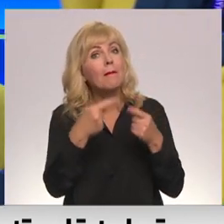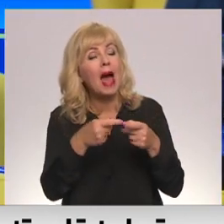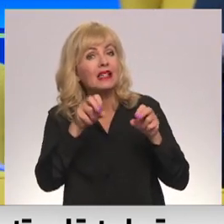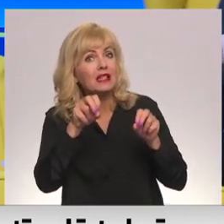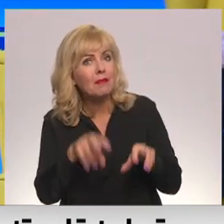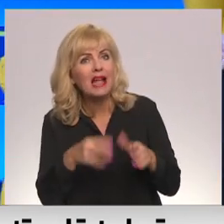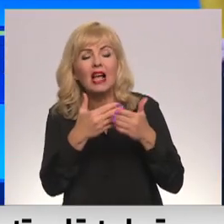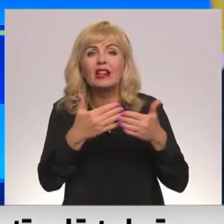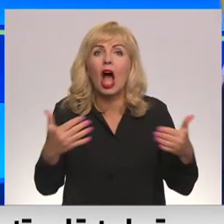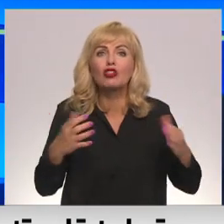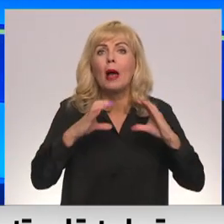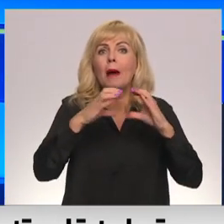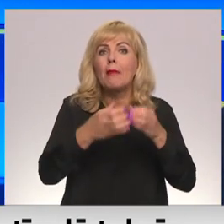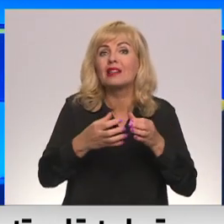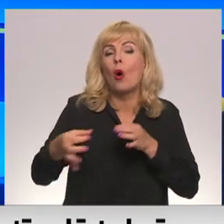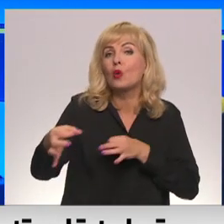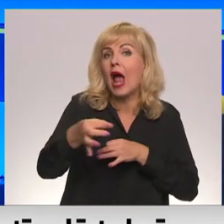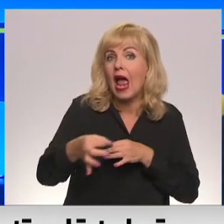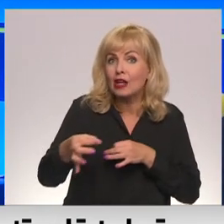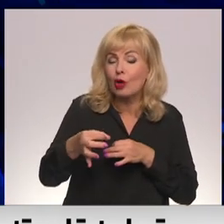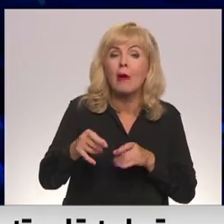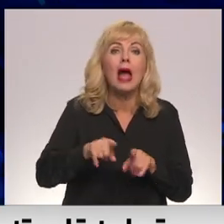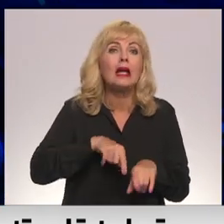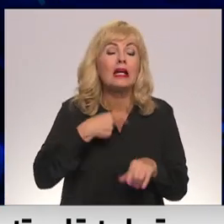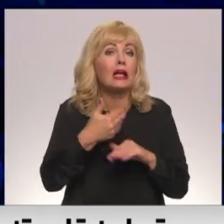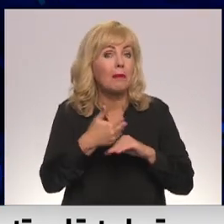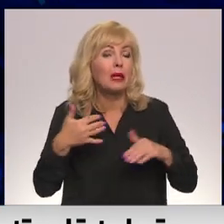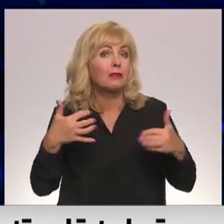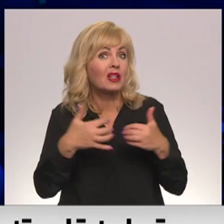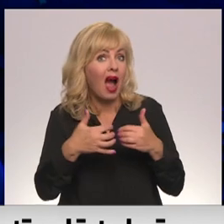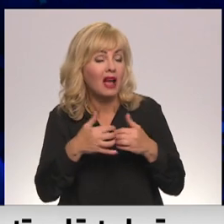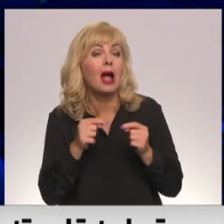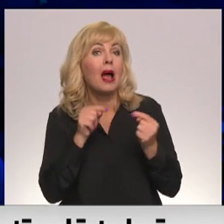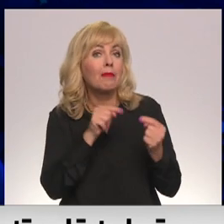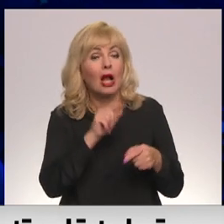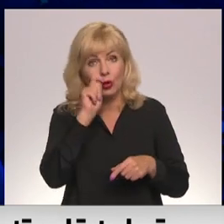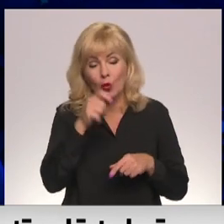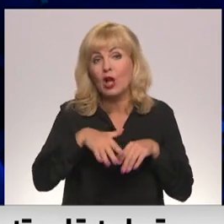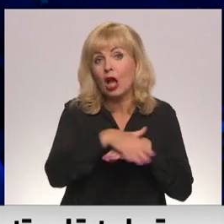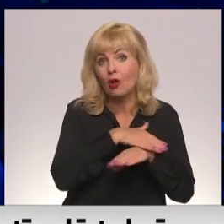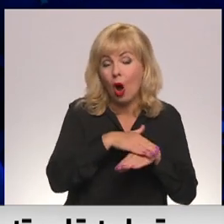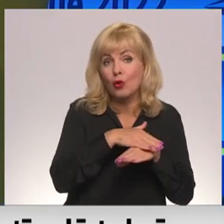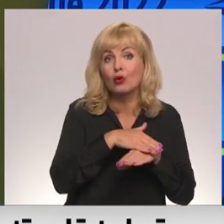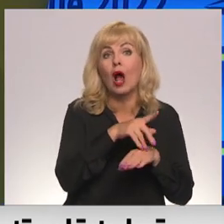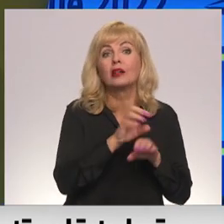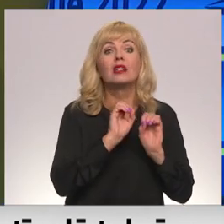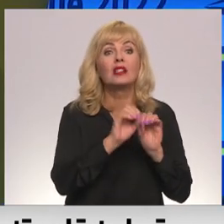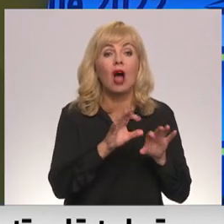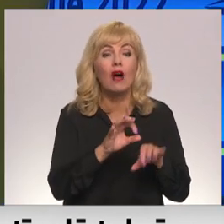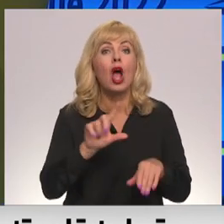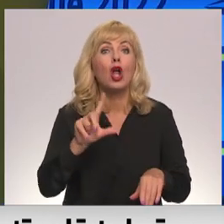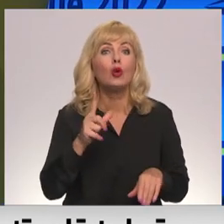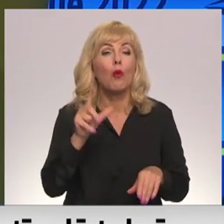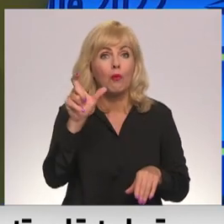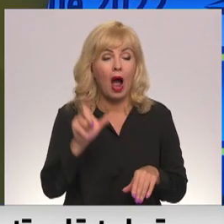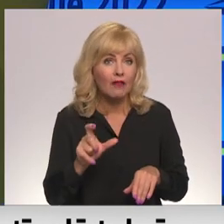pret dažādiem pasaules reģioniem. Jau ilgi arī pirms kara, arī pret Ukrainas auditoriju, norāda Ļubova Cibuļska,